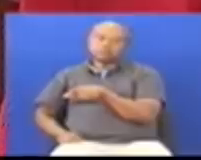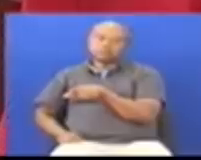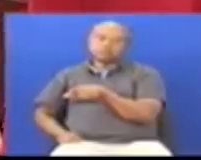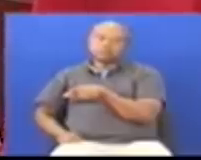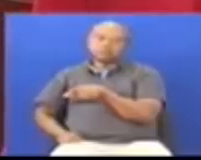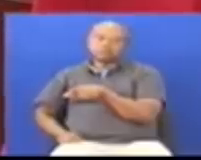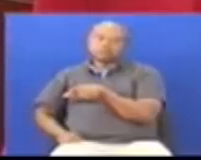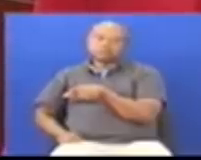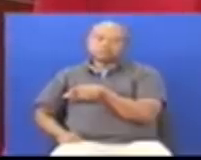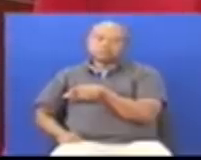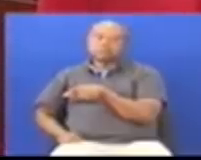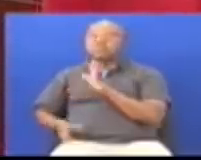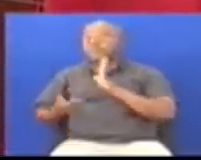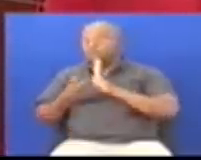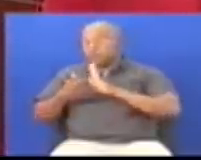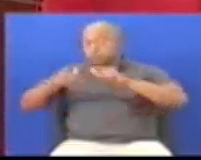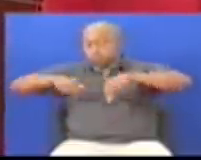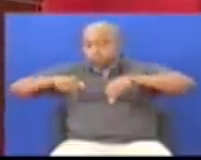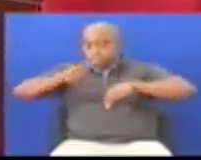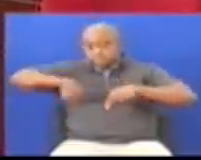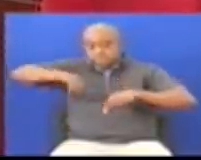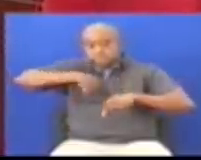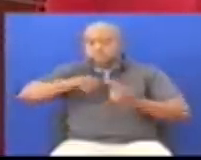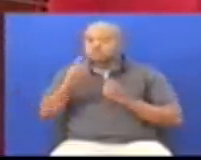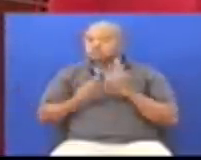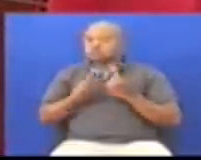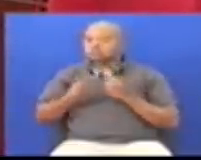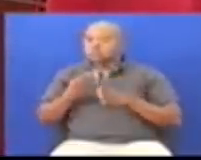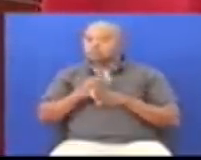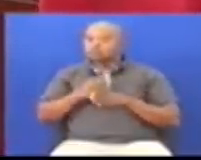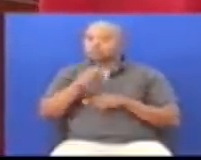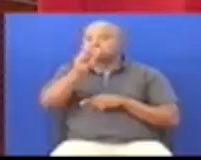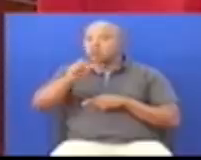Leo hii tunazungumzia watu wa TRA